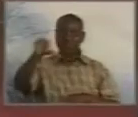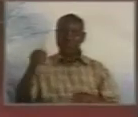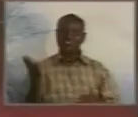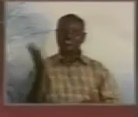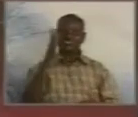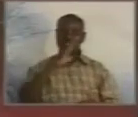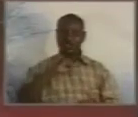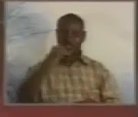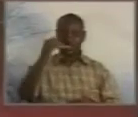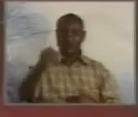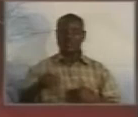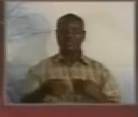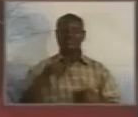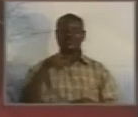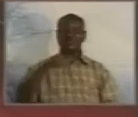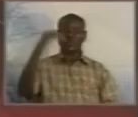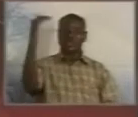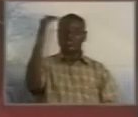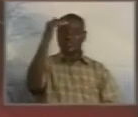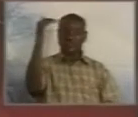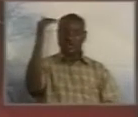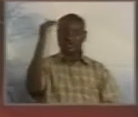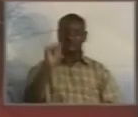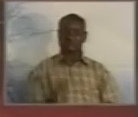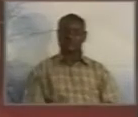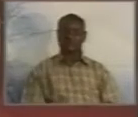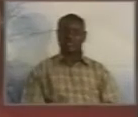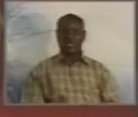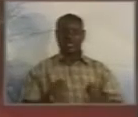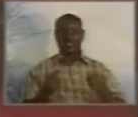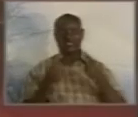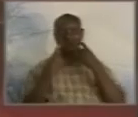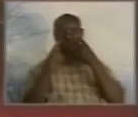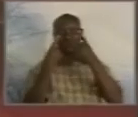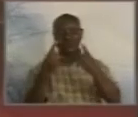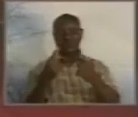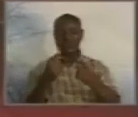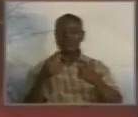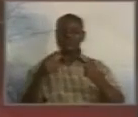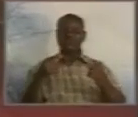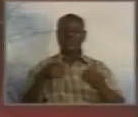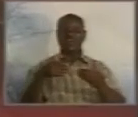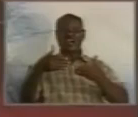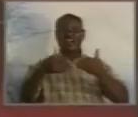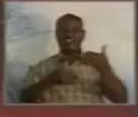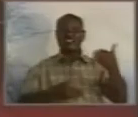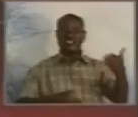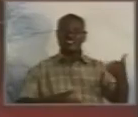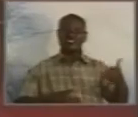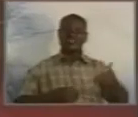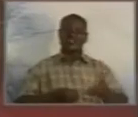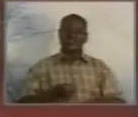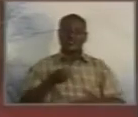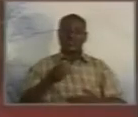kitu kanga tulip rti tele ene tula kuna lesen ning imeta mpaka mwaka